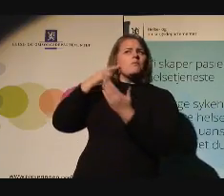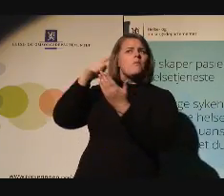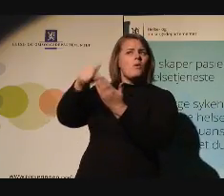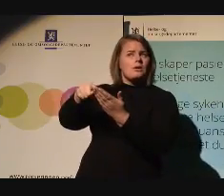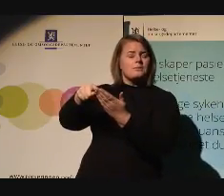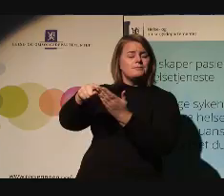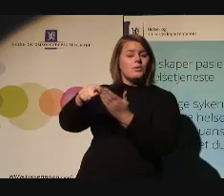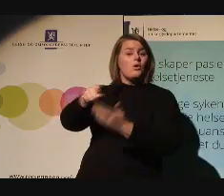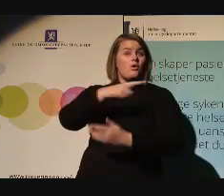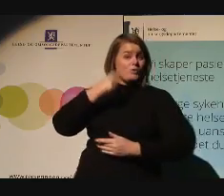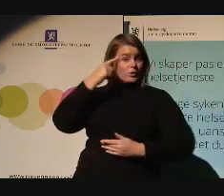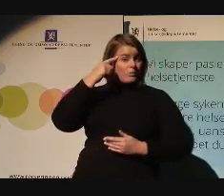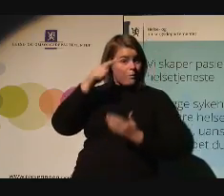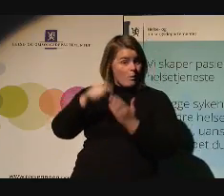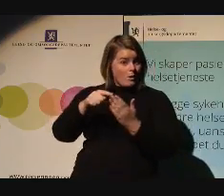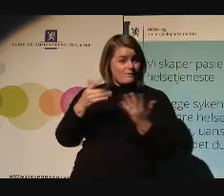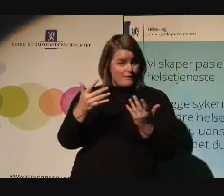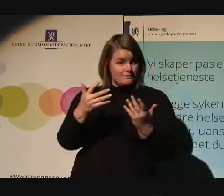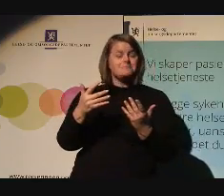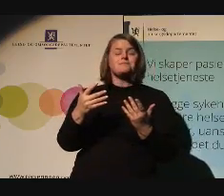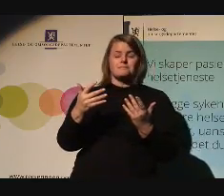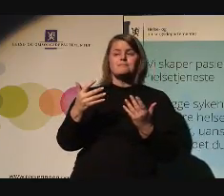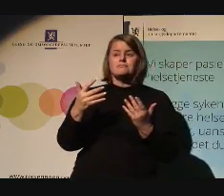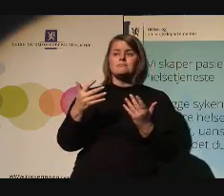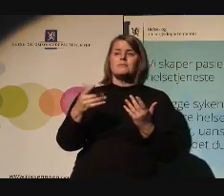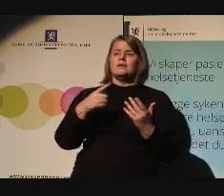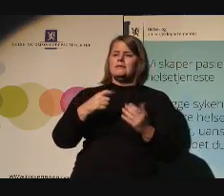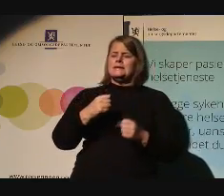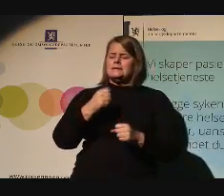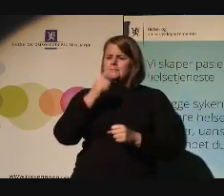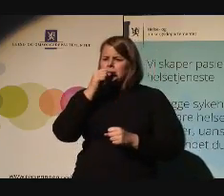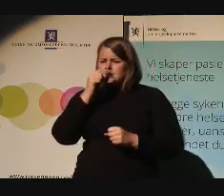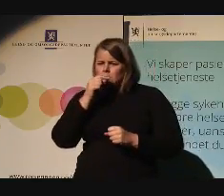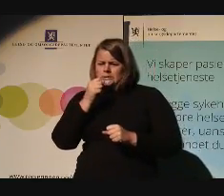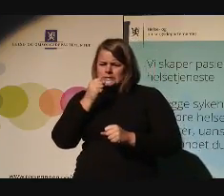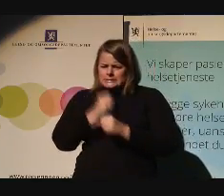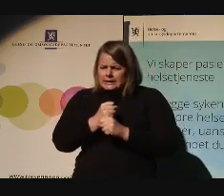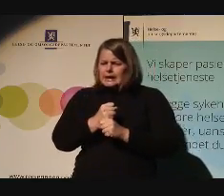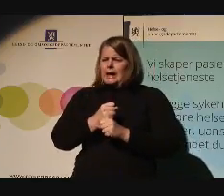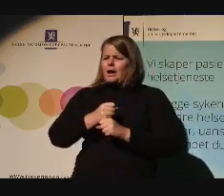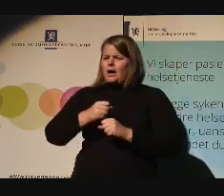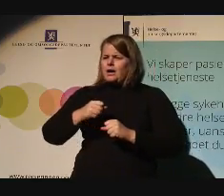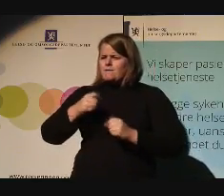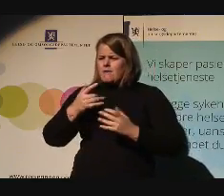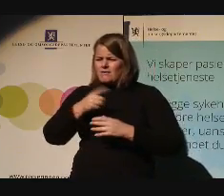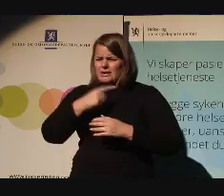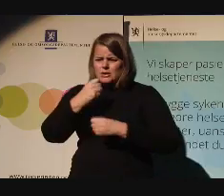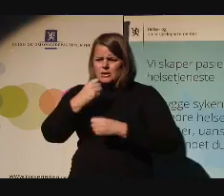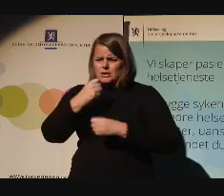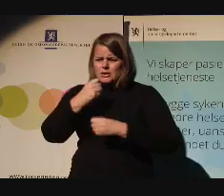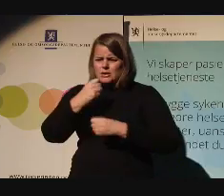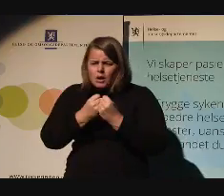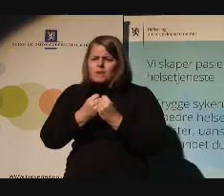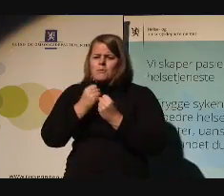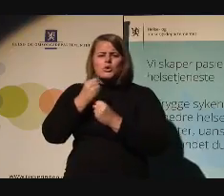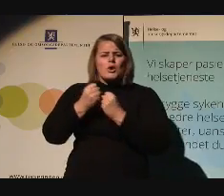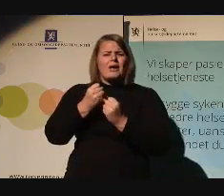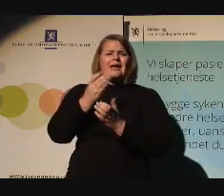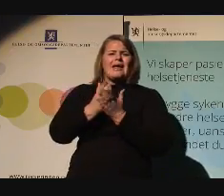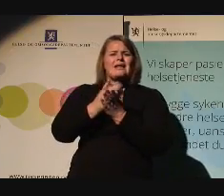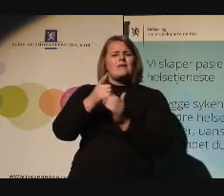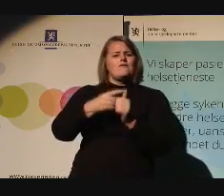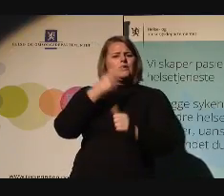vært som følger. Vi skal sikre at vi gjør det vi skal, riktig første gang, til hver